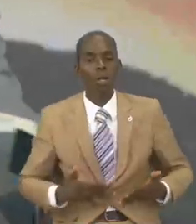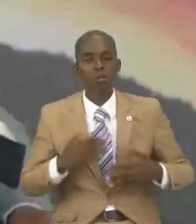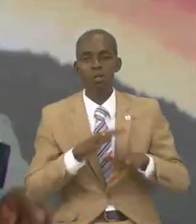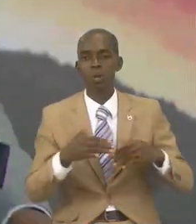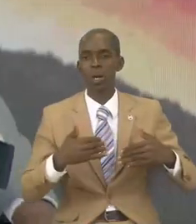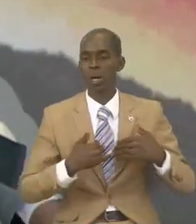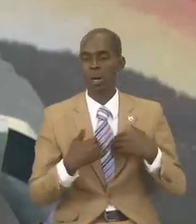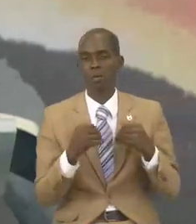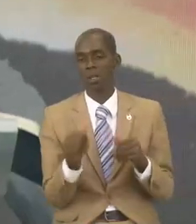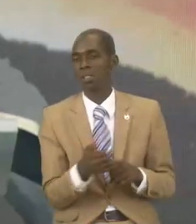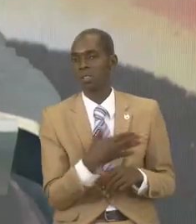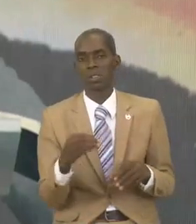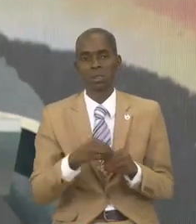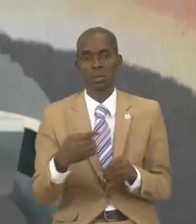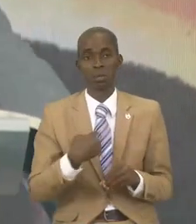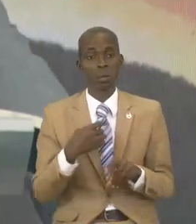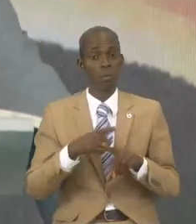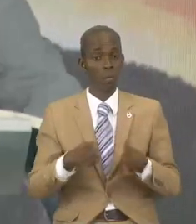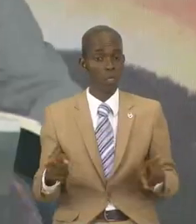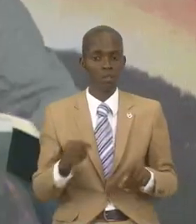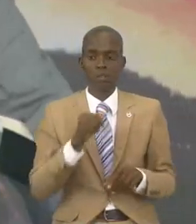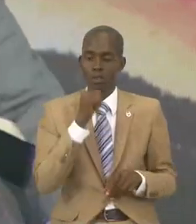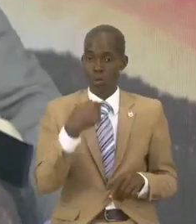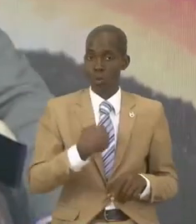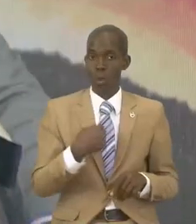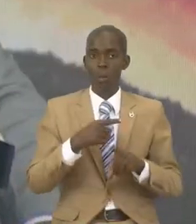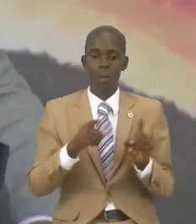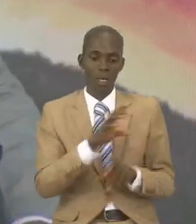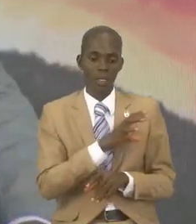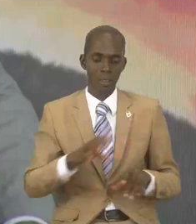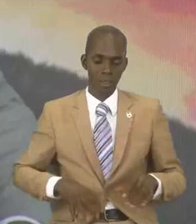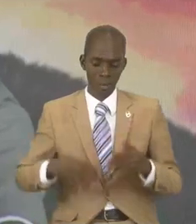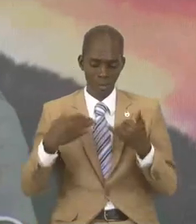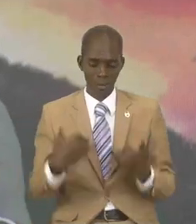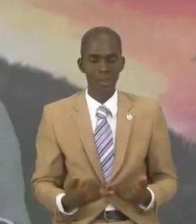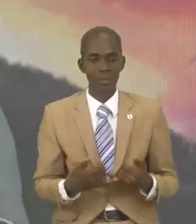Ce n'est plus moi, mais c'est Christ qui vit en moi. Christ